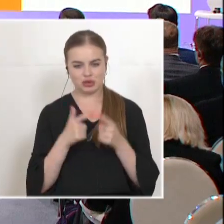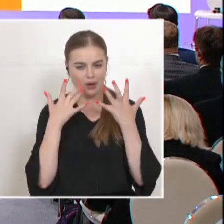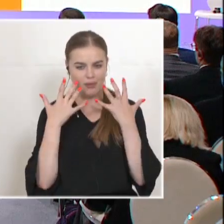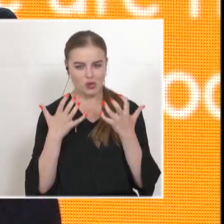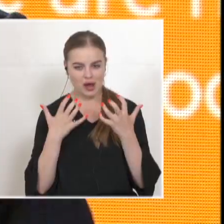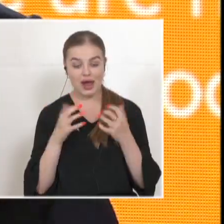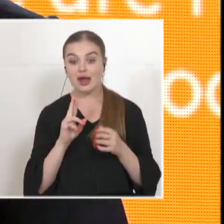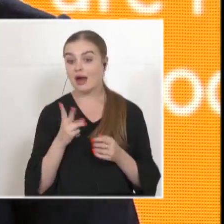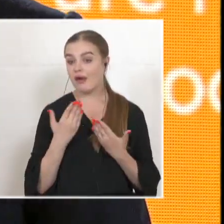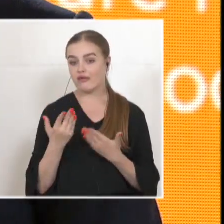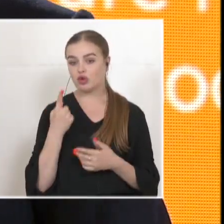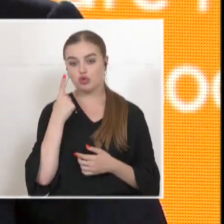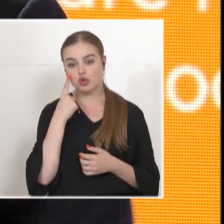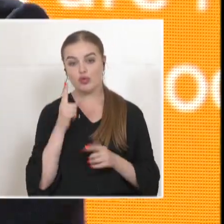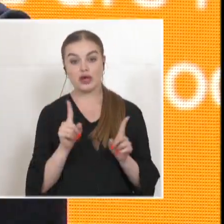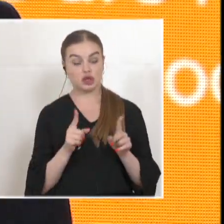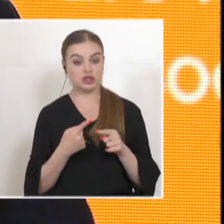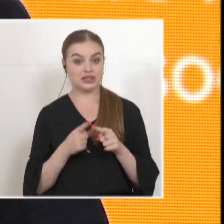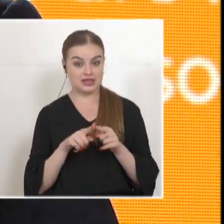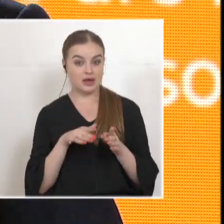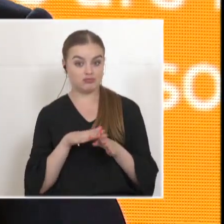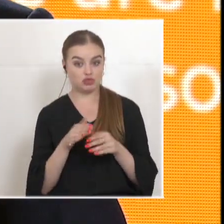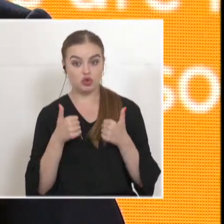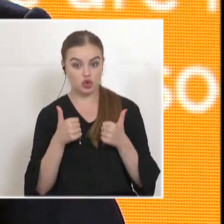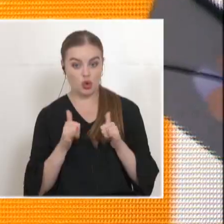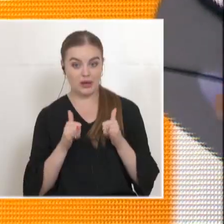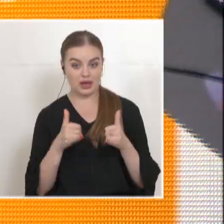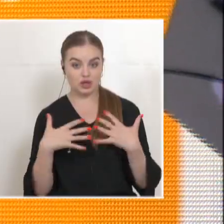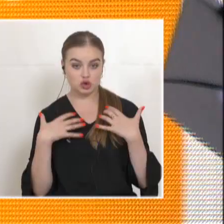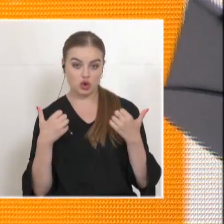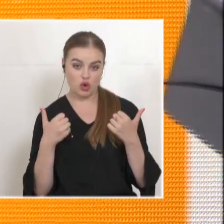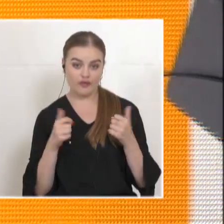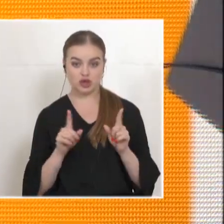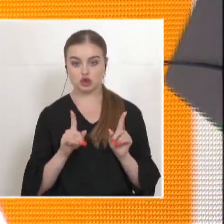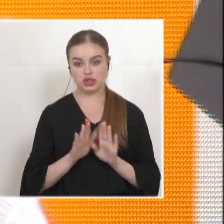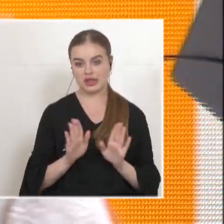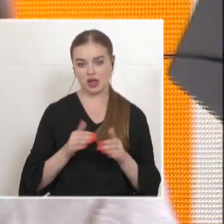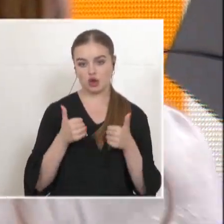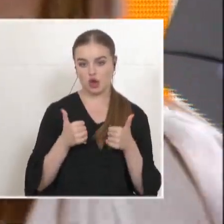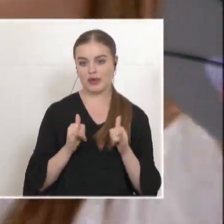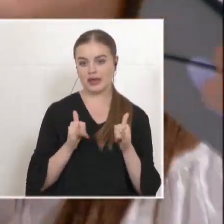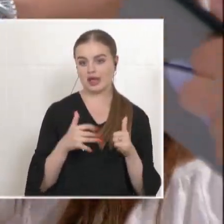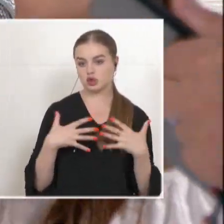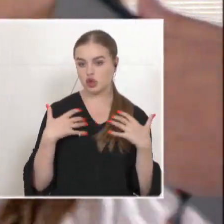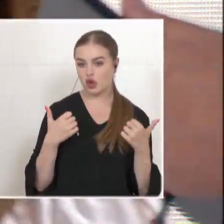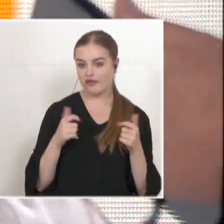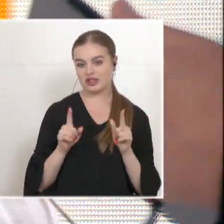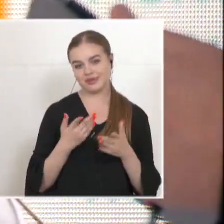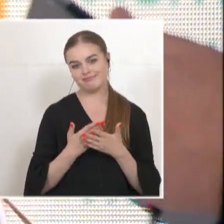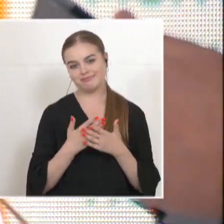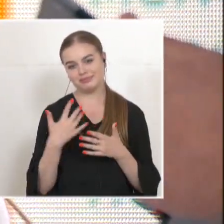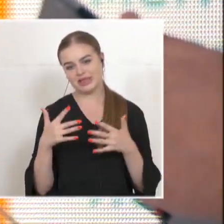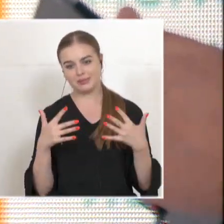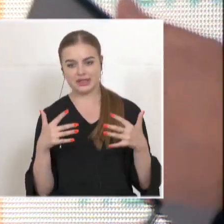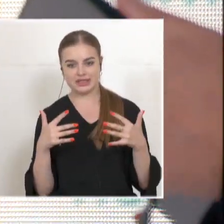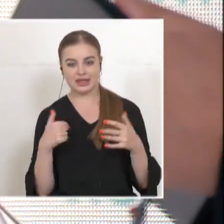ви думаєте, чи це абсолютно добре для здоров'я, чи не добре для здоров'я, чи десь 50 на 50?